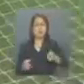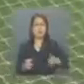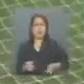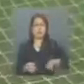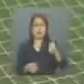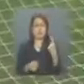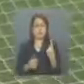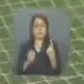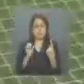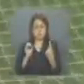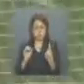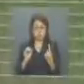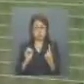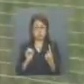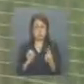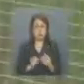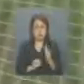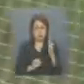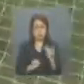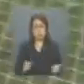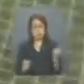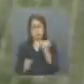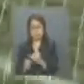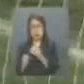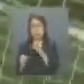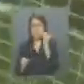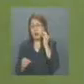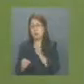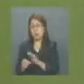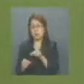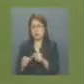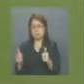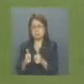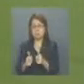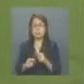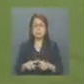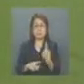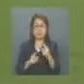ที่2จะกลับไปเล่นที่บ้านของคาร์ดิฟในวันที่24มกราคมค่ะ